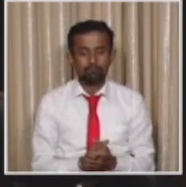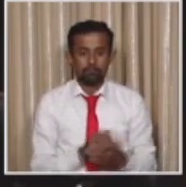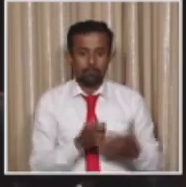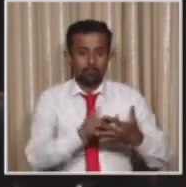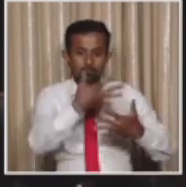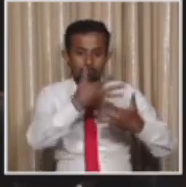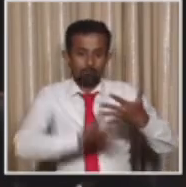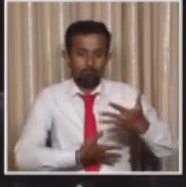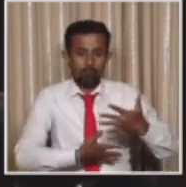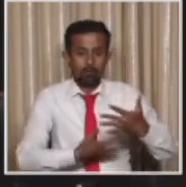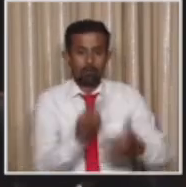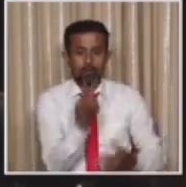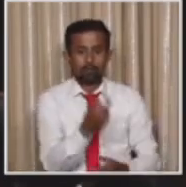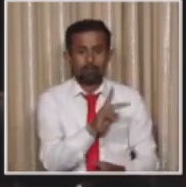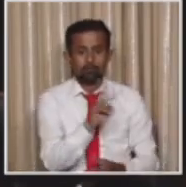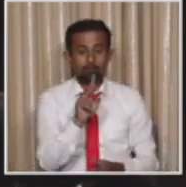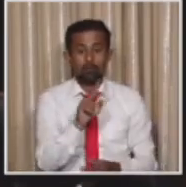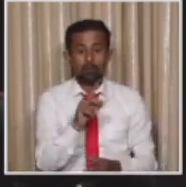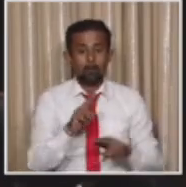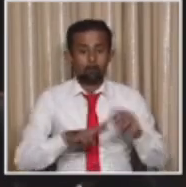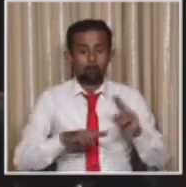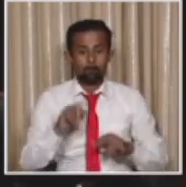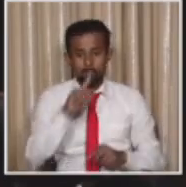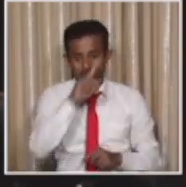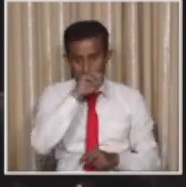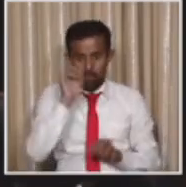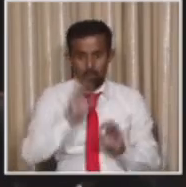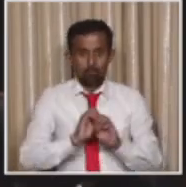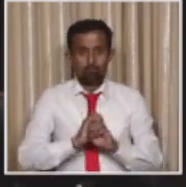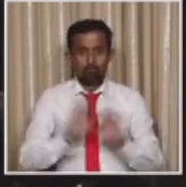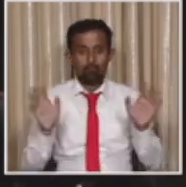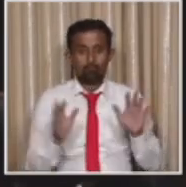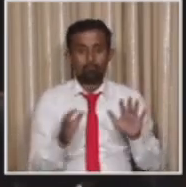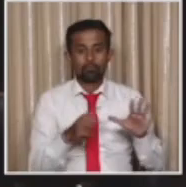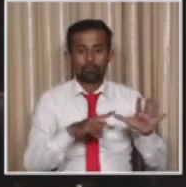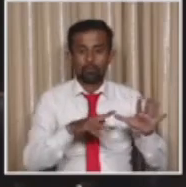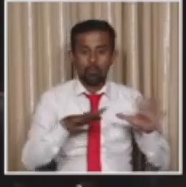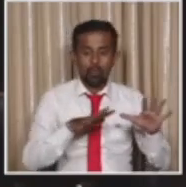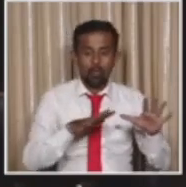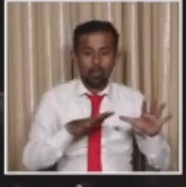වාර්තාව 2022 පෙබරවාරි මාසේ එළිදැක්වුවා සතුන්ගේ